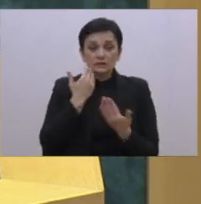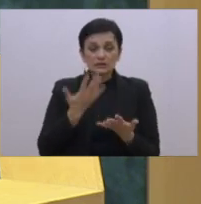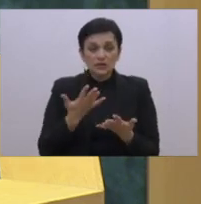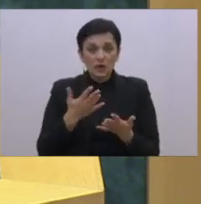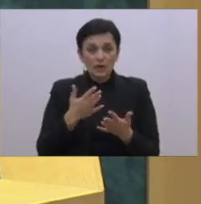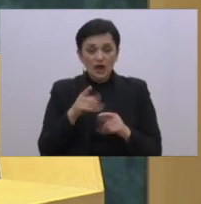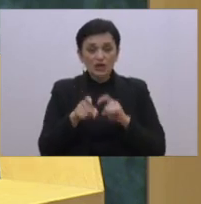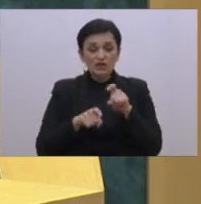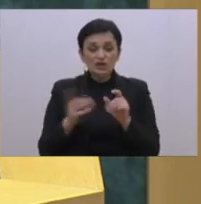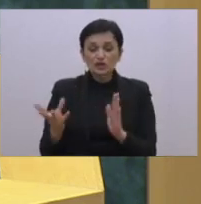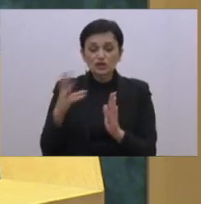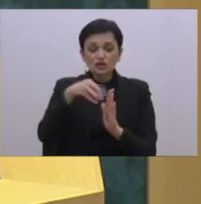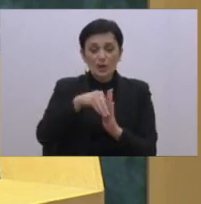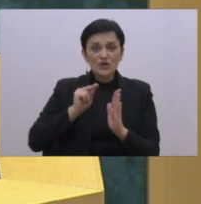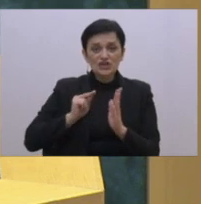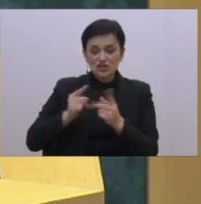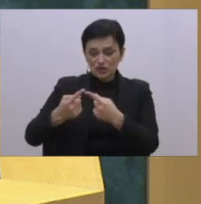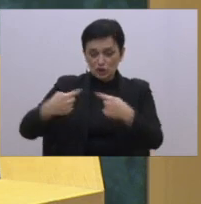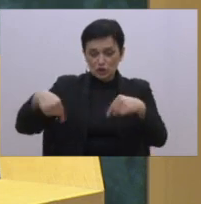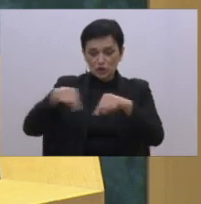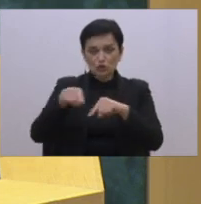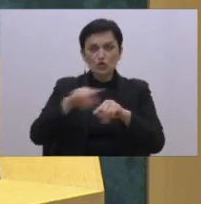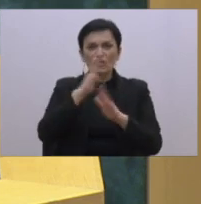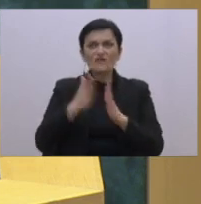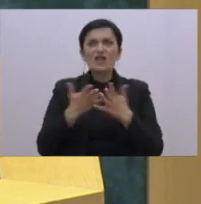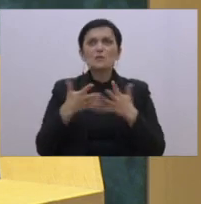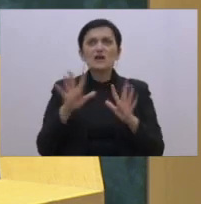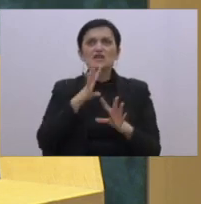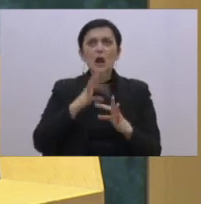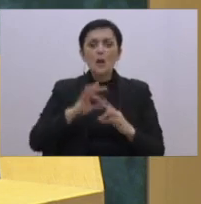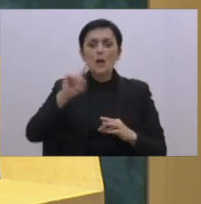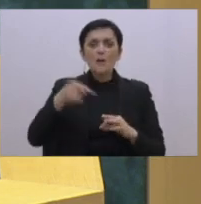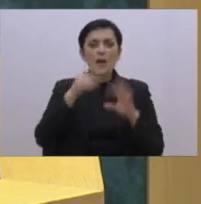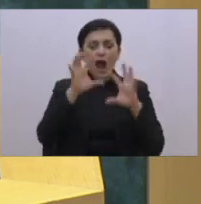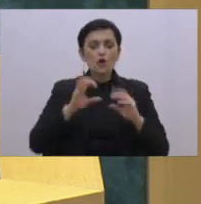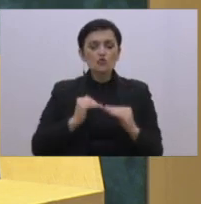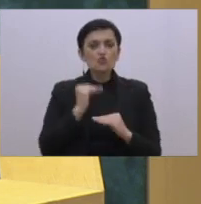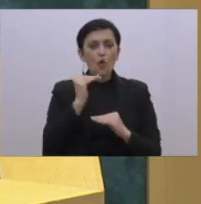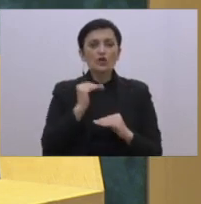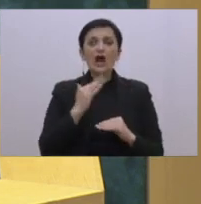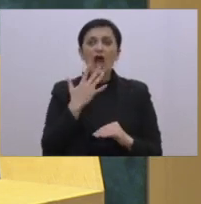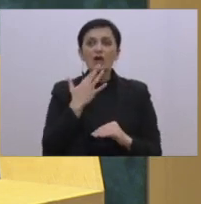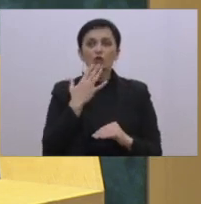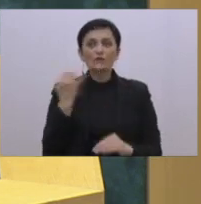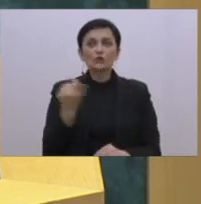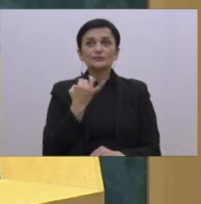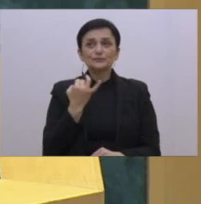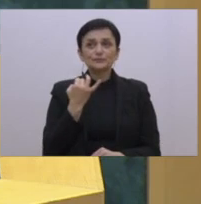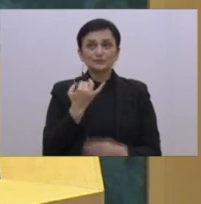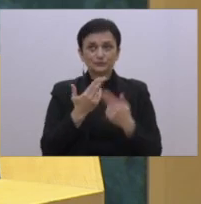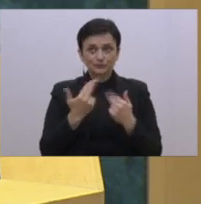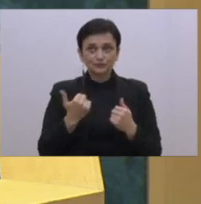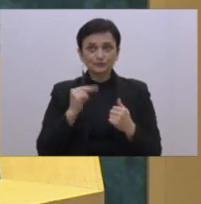ფერხულში ჩაბმული აღმოჩნდა ინსტიტუტი, რომელიც ყველაზე მეტადაა პასუხისმგებელი კონსტიტუციის, ეროვნული ინტერესებისა